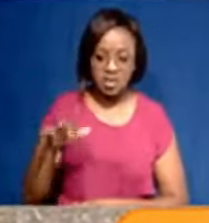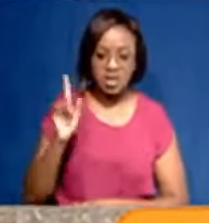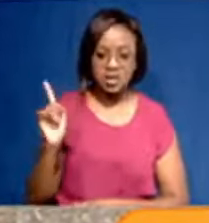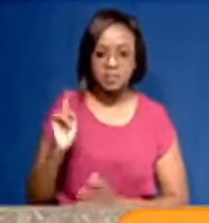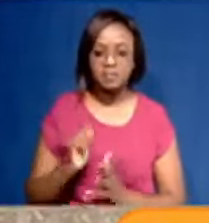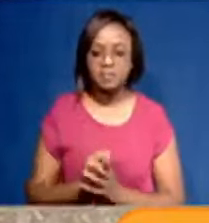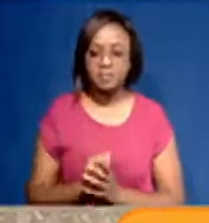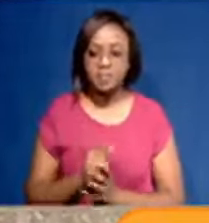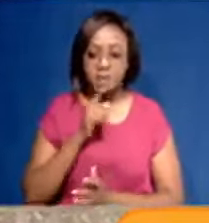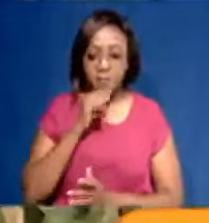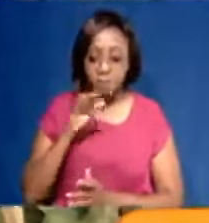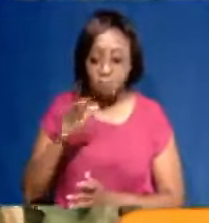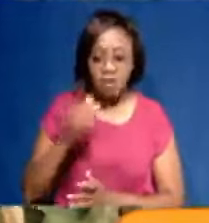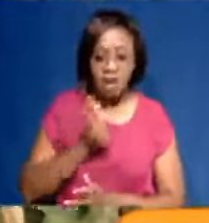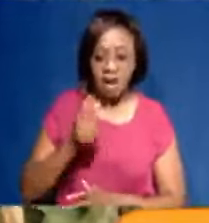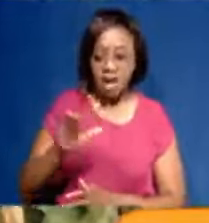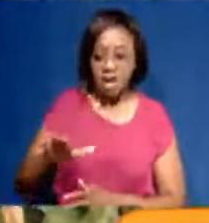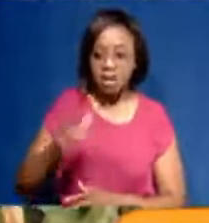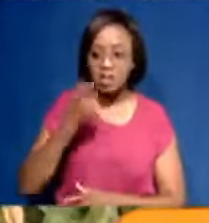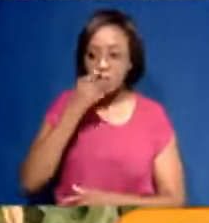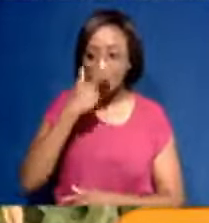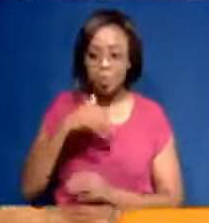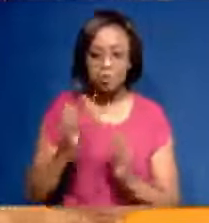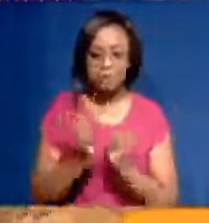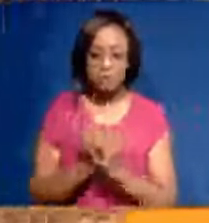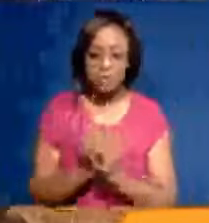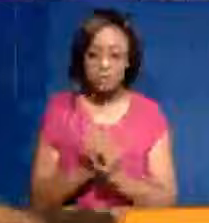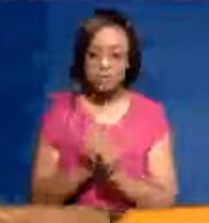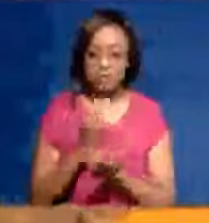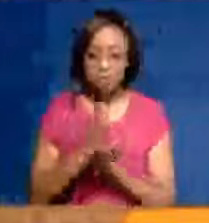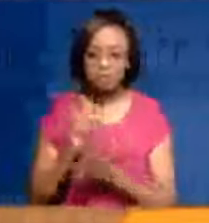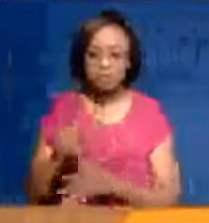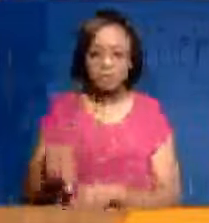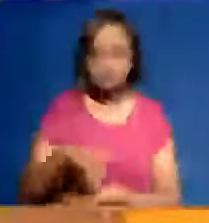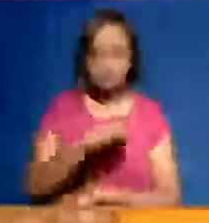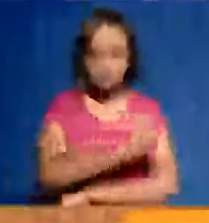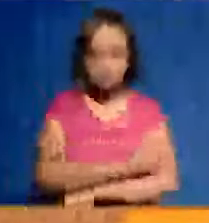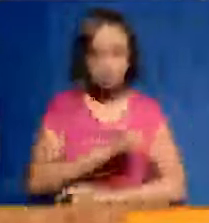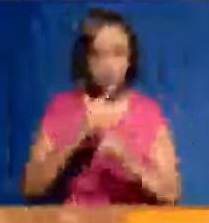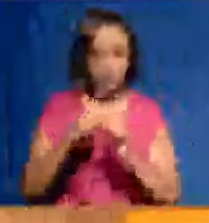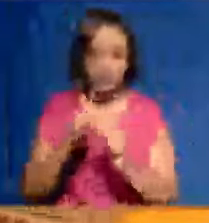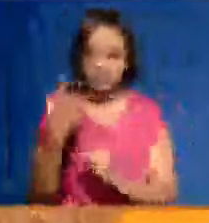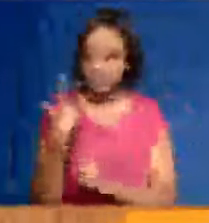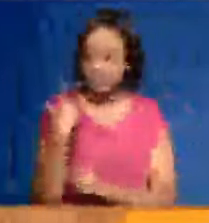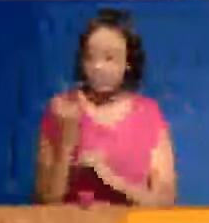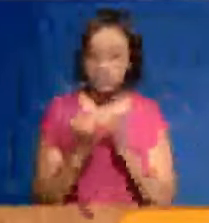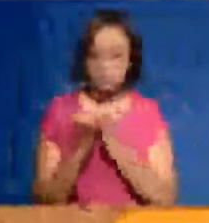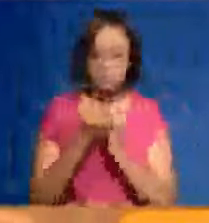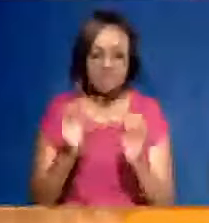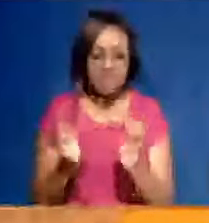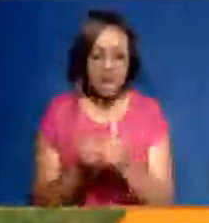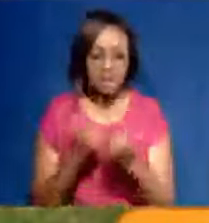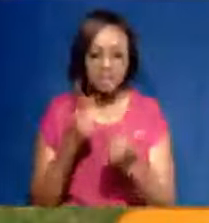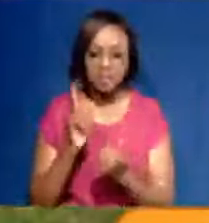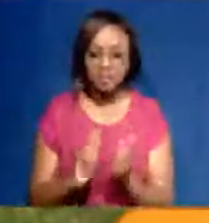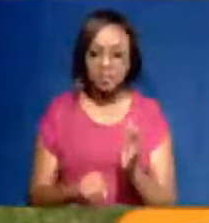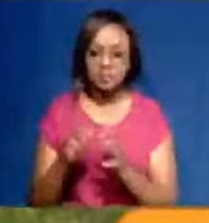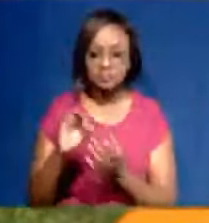Mtoto huyu mwenye umri wa miaka 10 anapaswa kuwa shuleni, ila tukio la Jumamosi likimwathiri yeye na familia